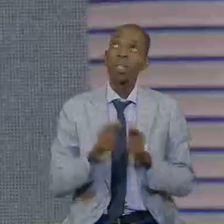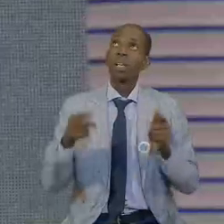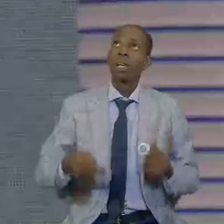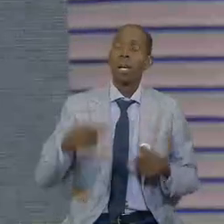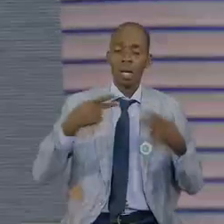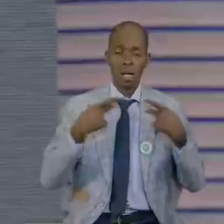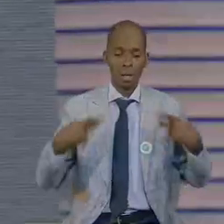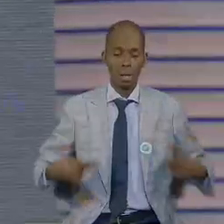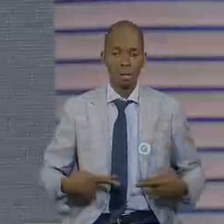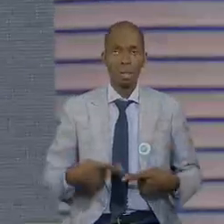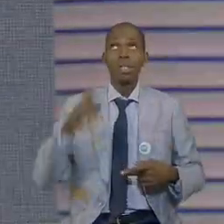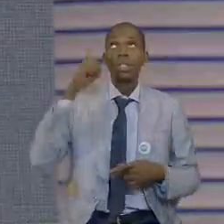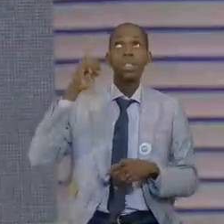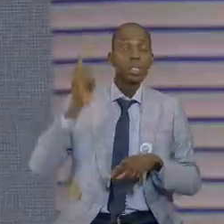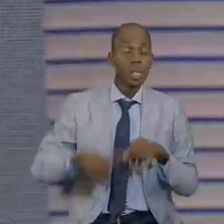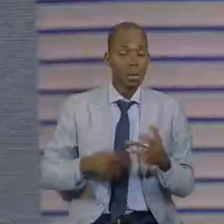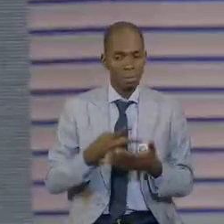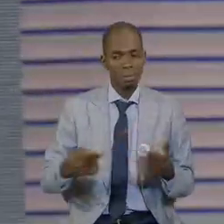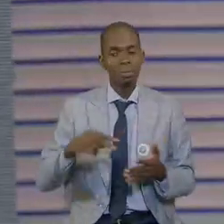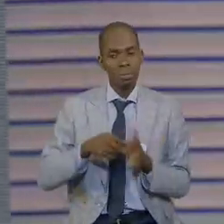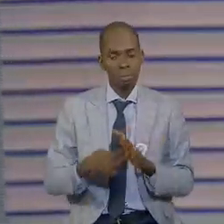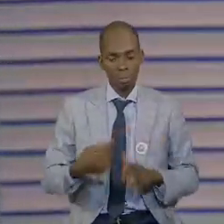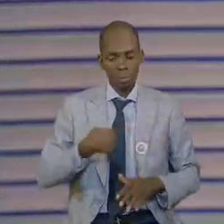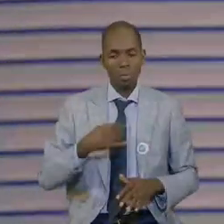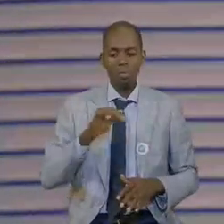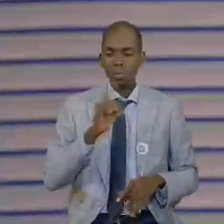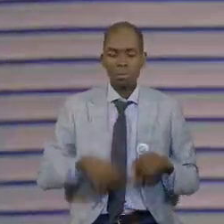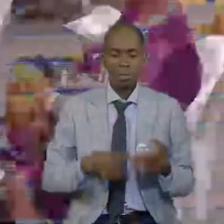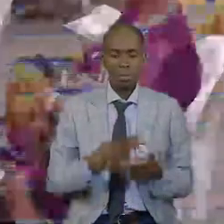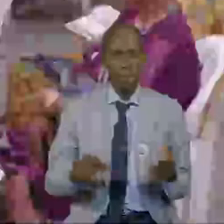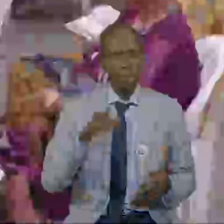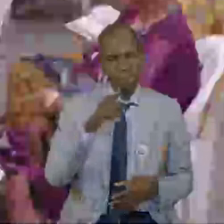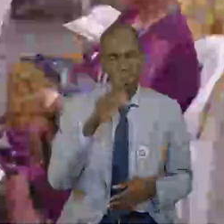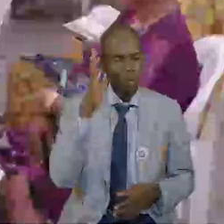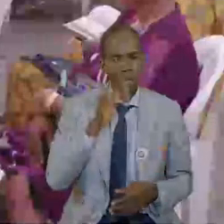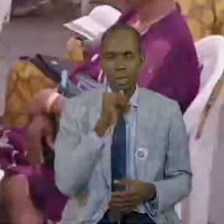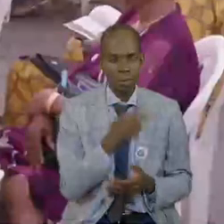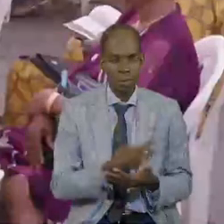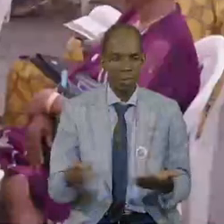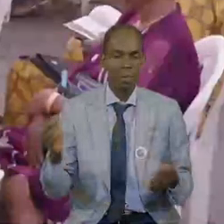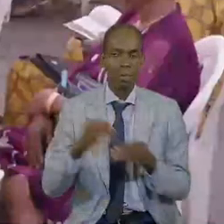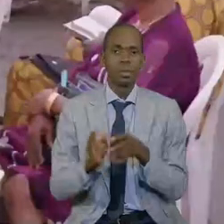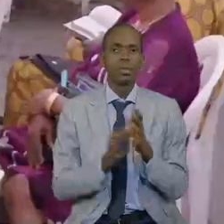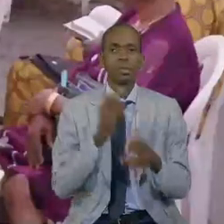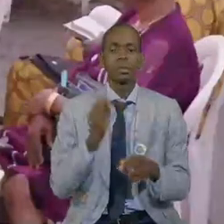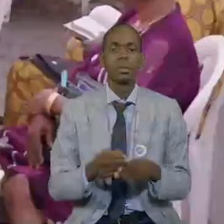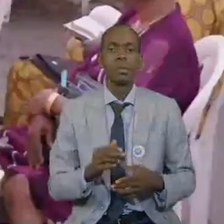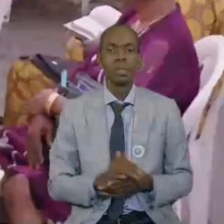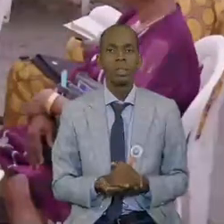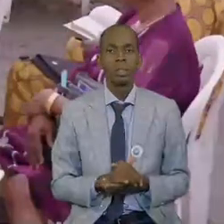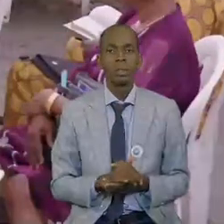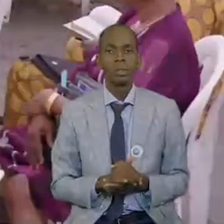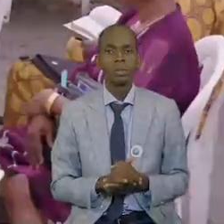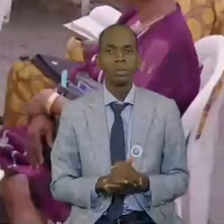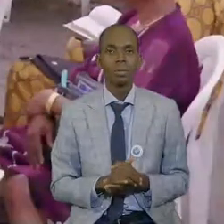cannot fail, I cannot fail, you will not fail. Et donc cœur, arrête-toi là-bas. J'ai une